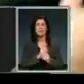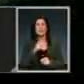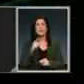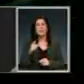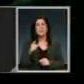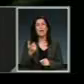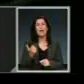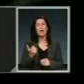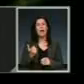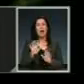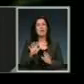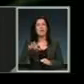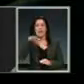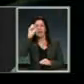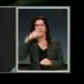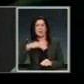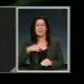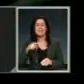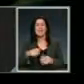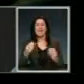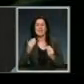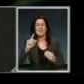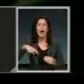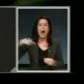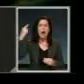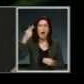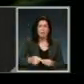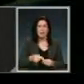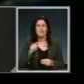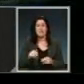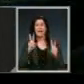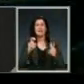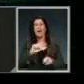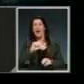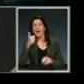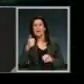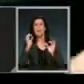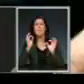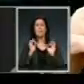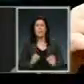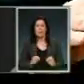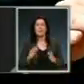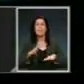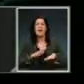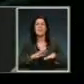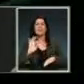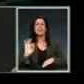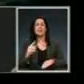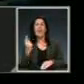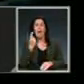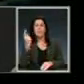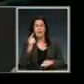זה הפוסט-סוציאליזם, זה הדבר הבא. זה הגדרה הכי מדויקת מה תפקידו של הפרט ומה תפקידה של